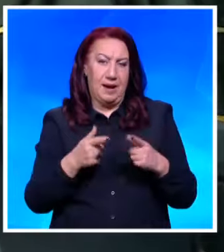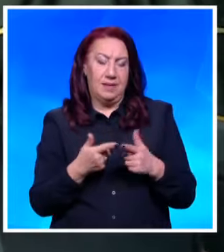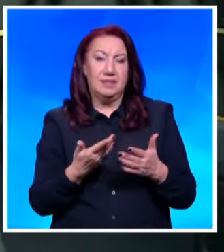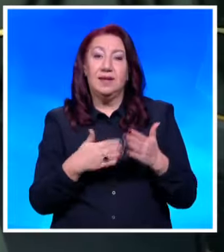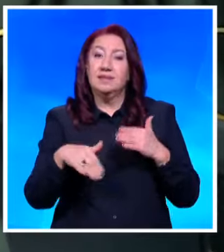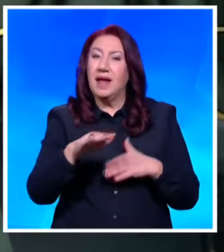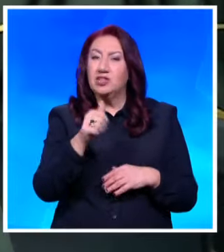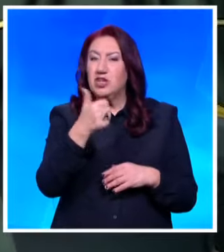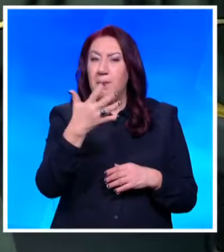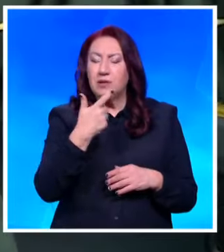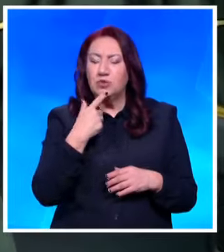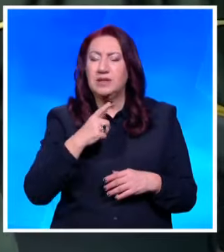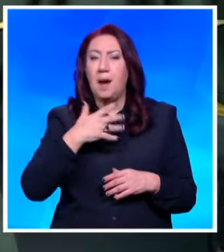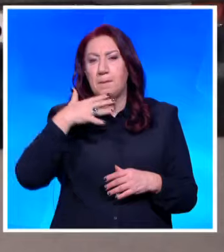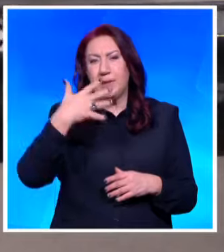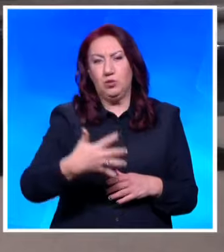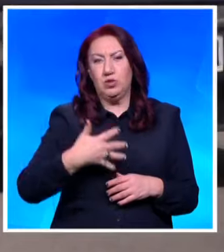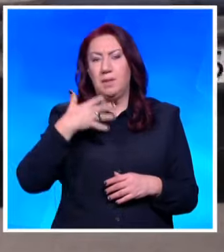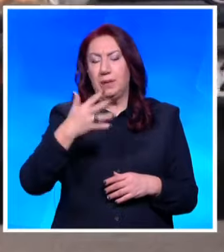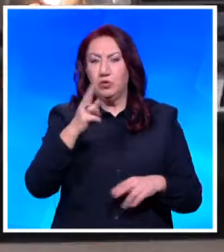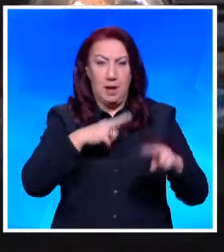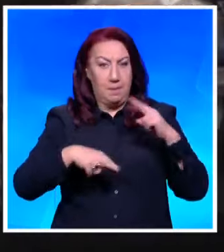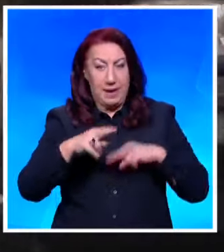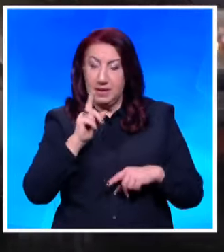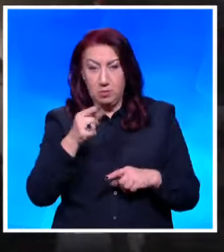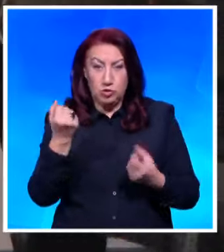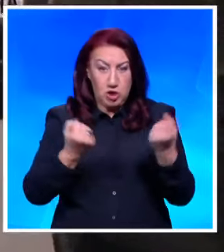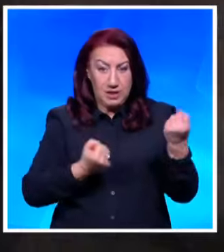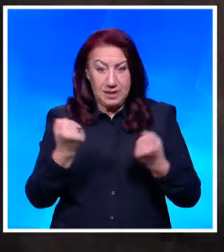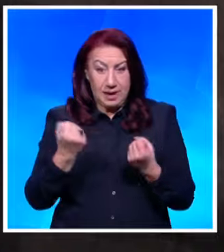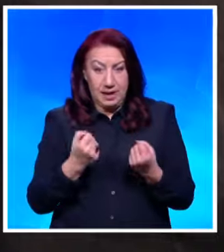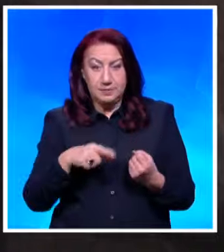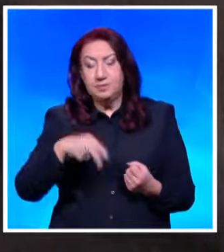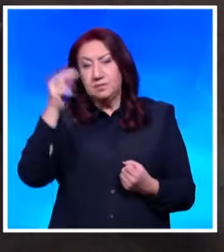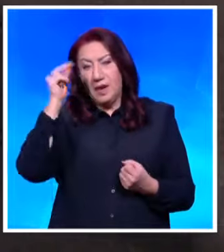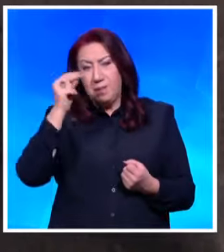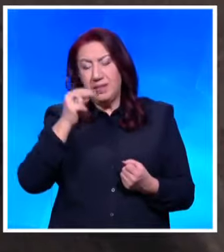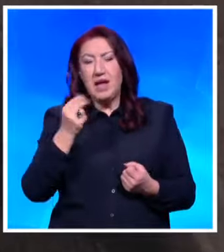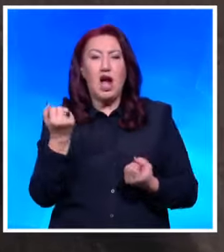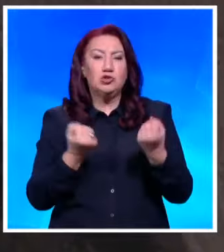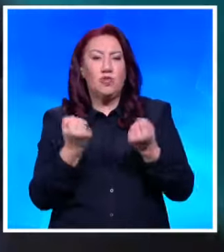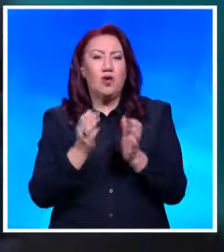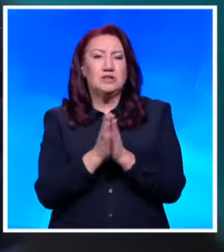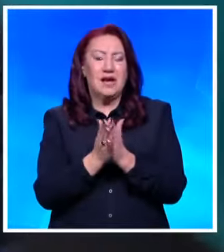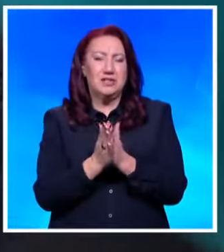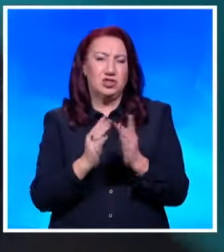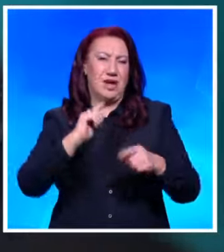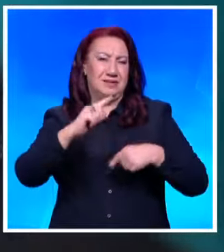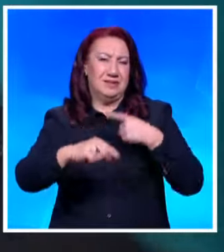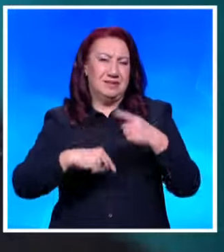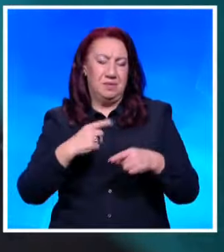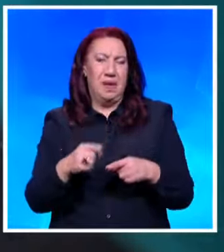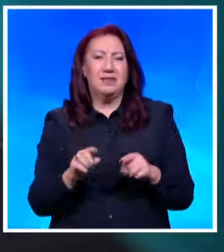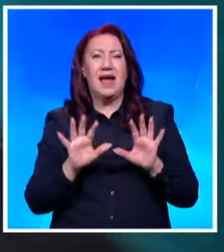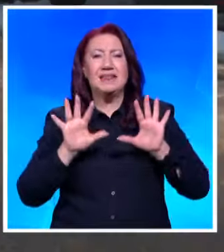другите. При друг лекар не съм ходил. В България шофьорските книжки се подновяват на всеки 10 години. За целта е нужно и